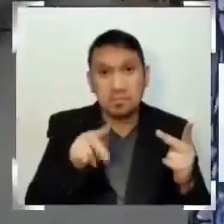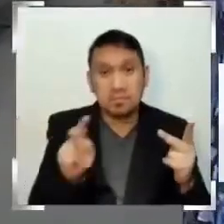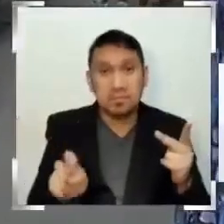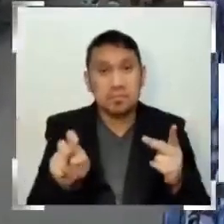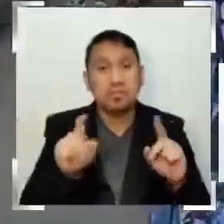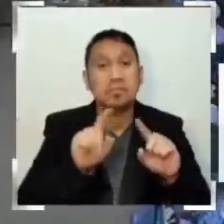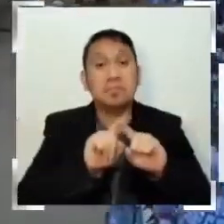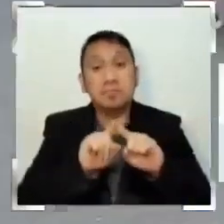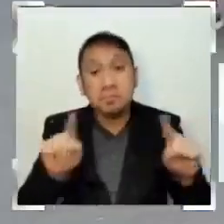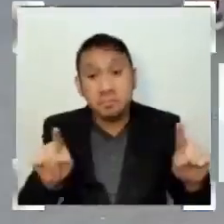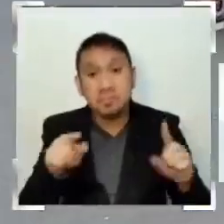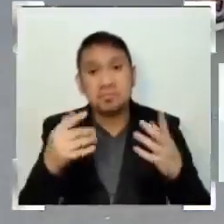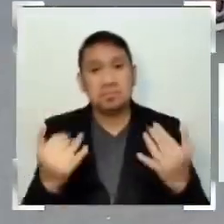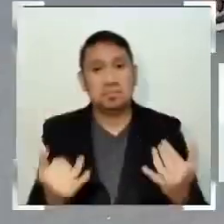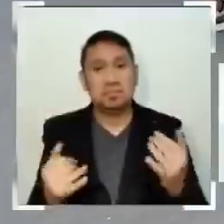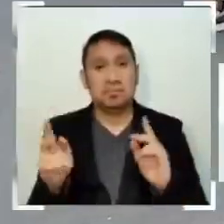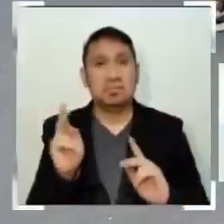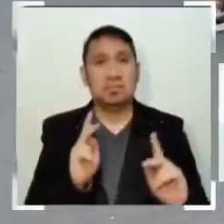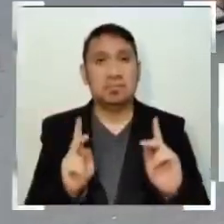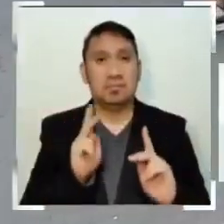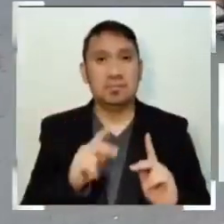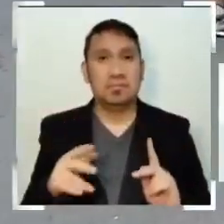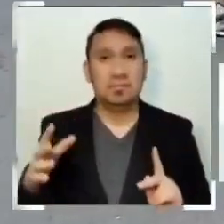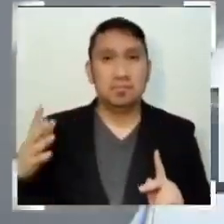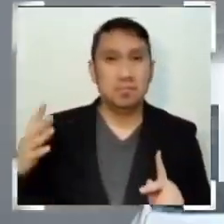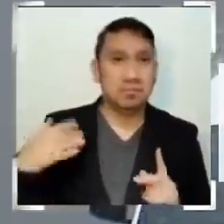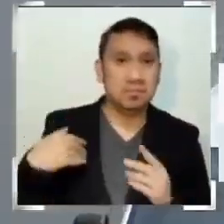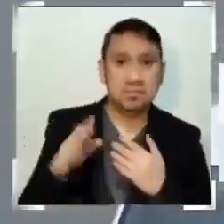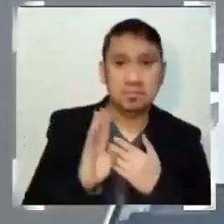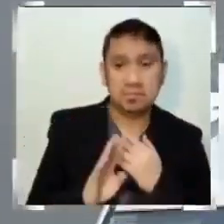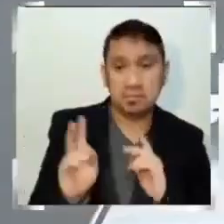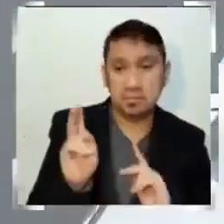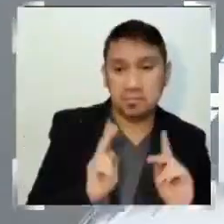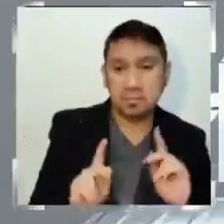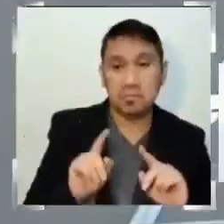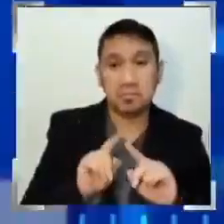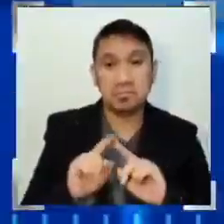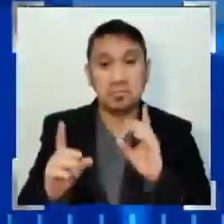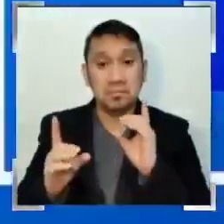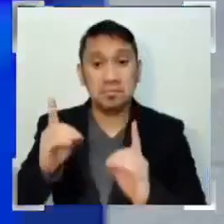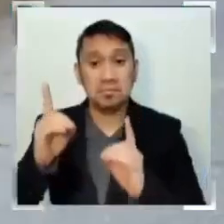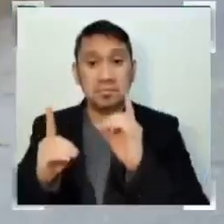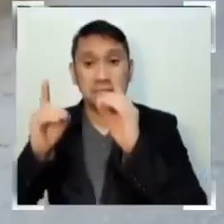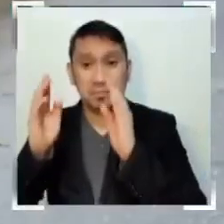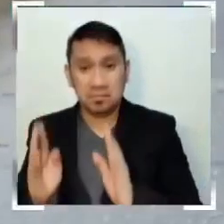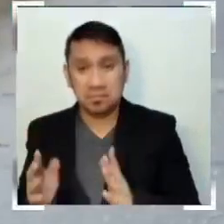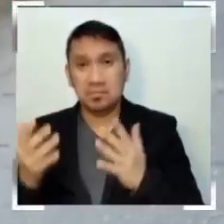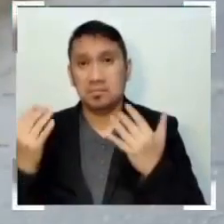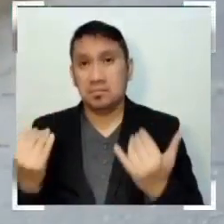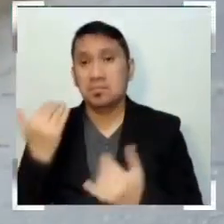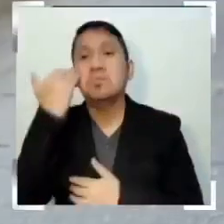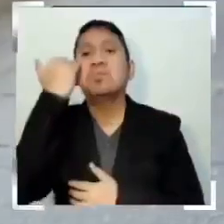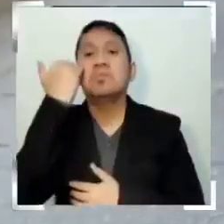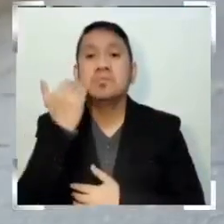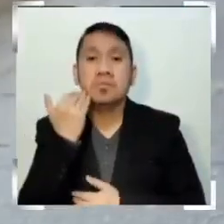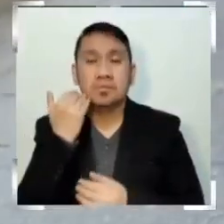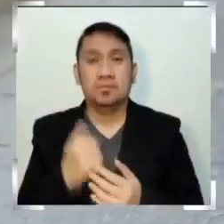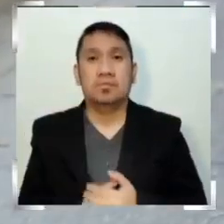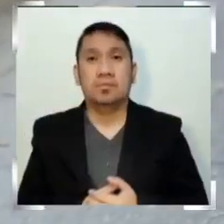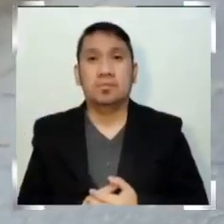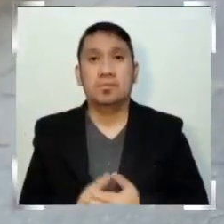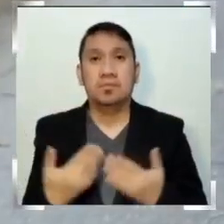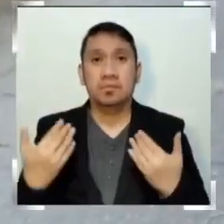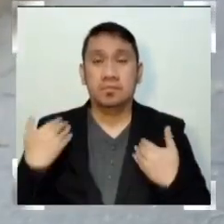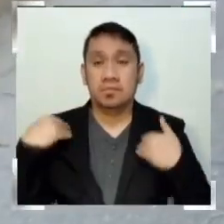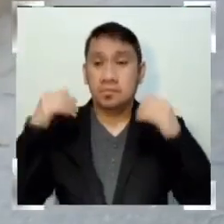mga pasahero nagbabalikan na sa mga kalsada, ang mga driver naman ang nawawala. Marami na kami mga paskel na for